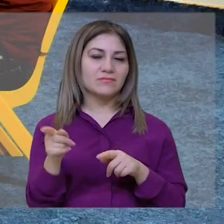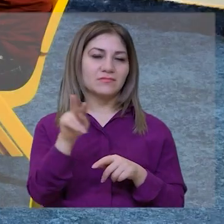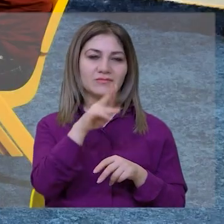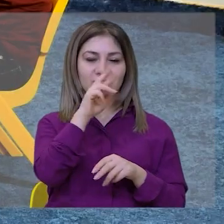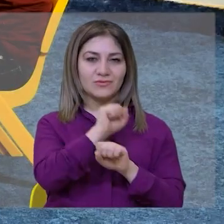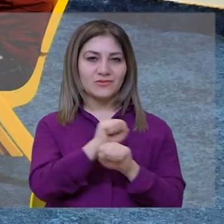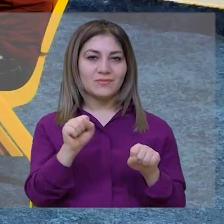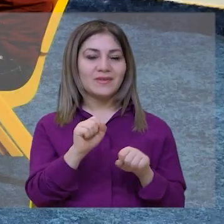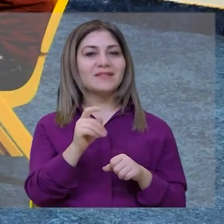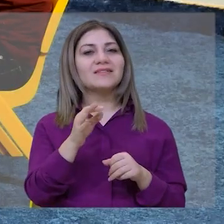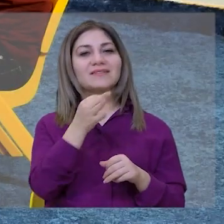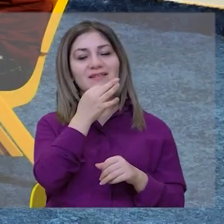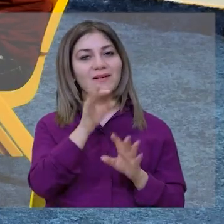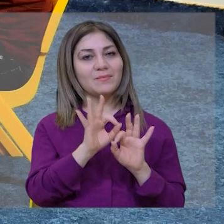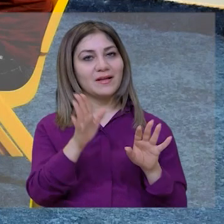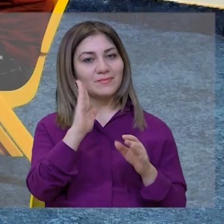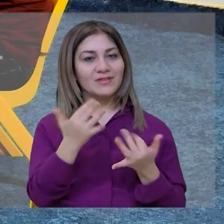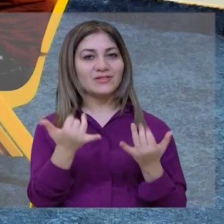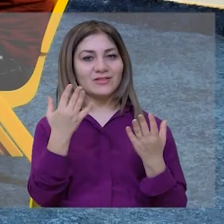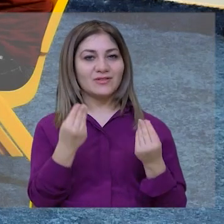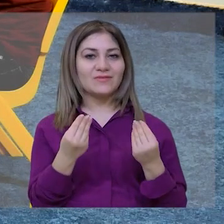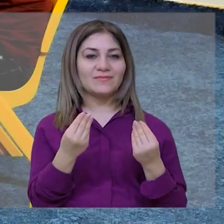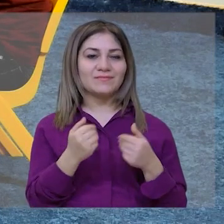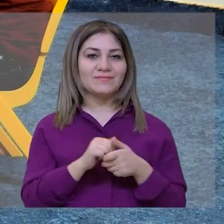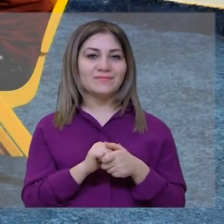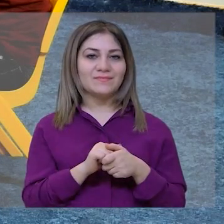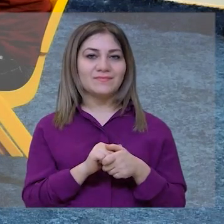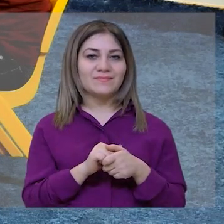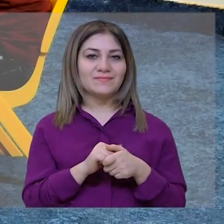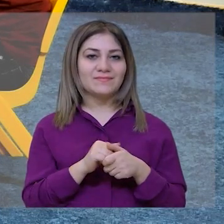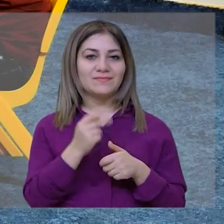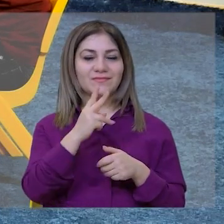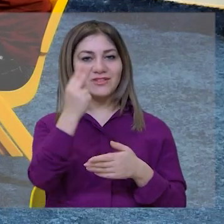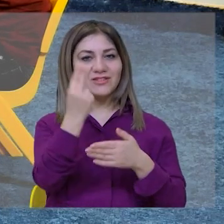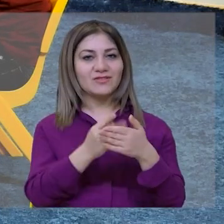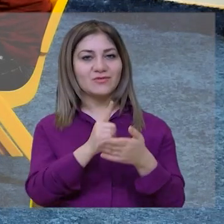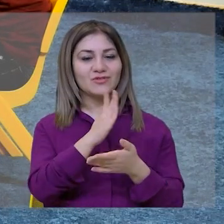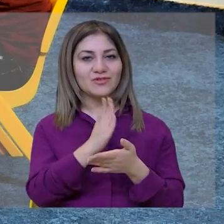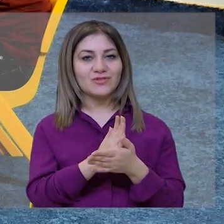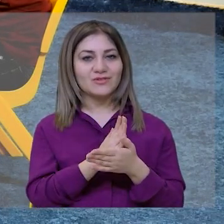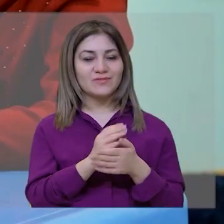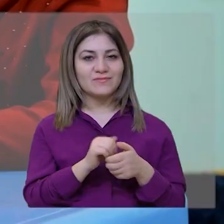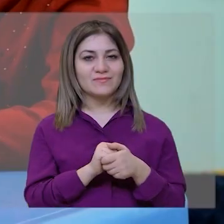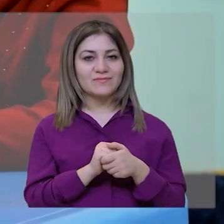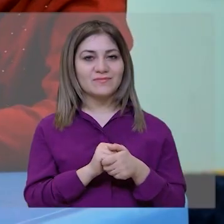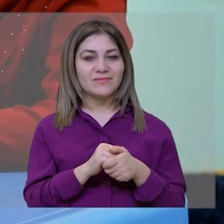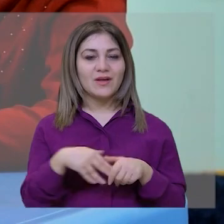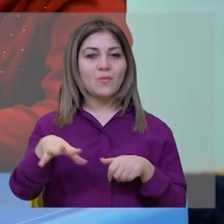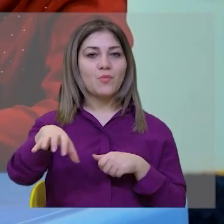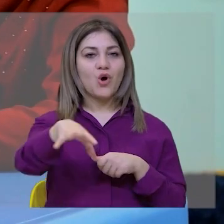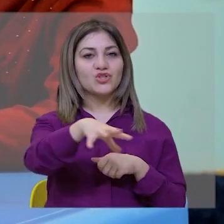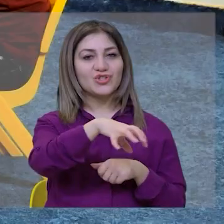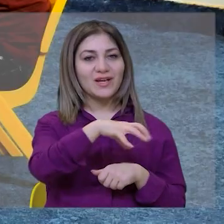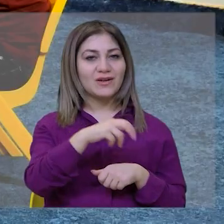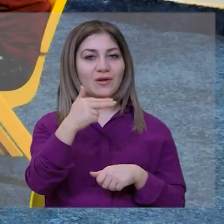այդ մասին մենք դեռ կհասցնենք խոսել, իսկ այսօրվա ես ուզում եմ մենք տեսնենք ինչ է նկարում պատկերված։ Փոշեք,